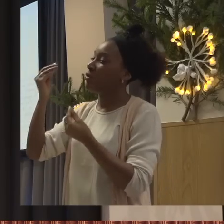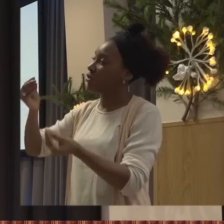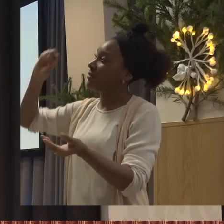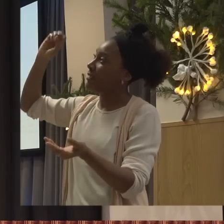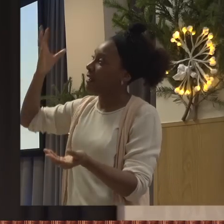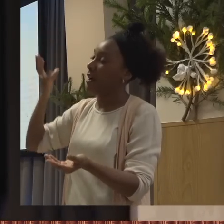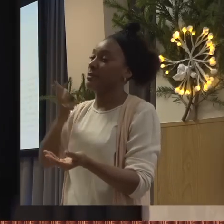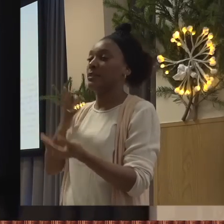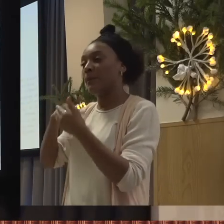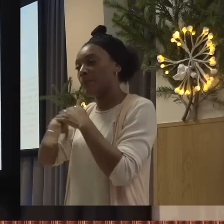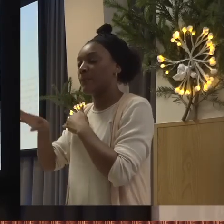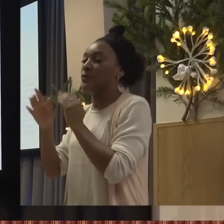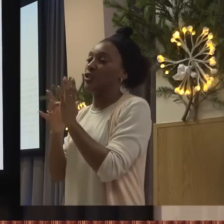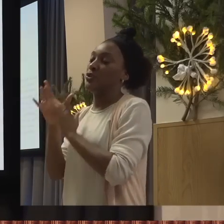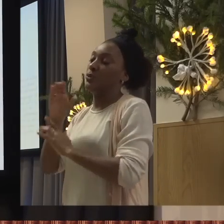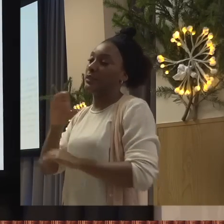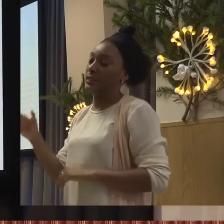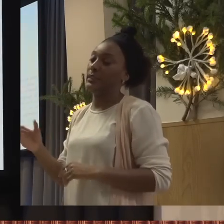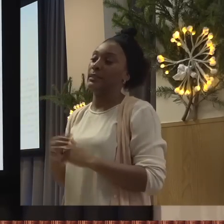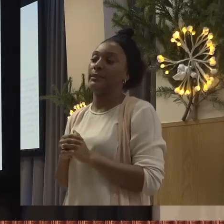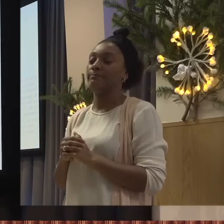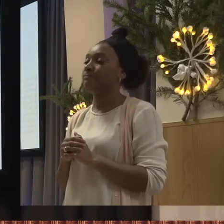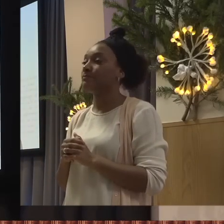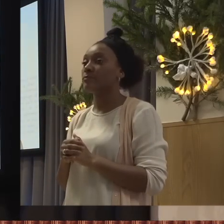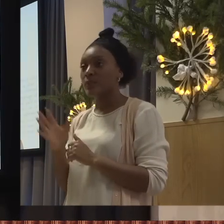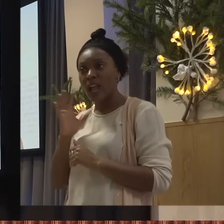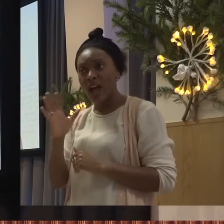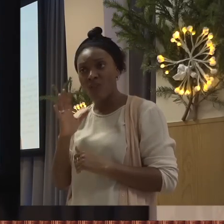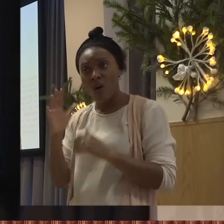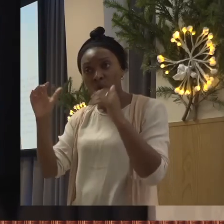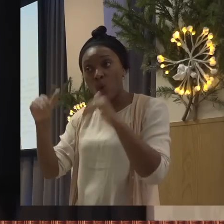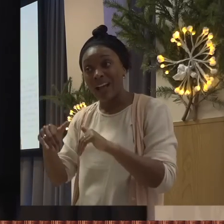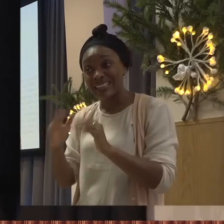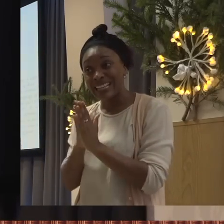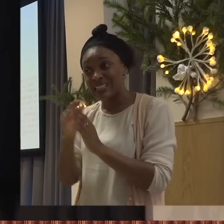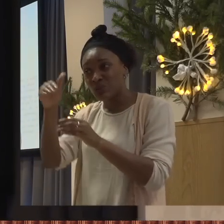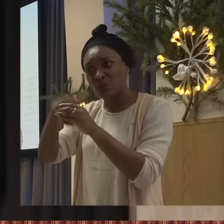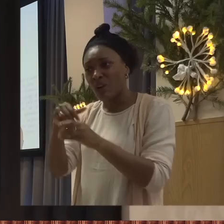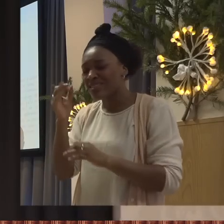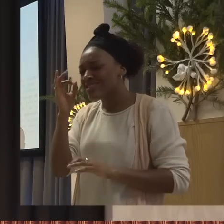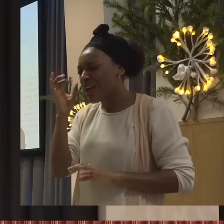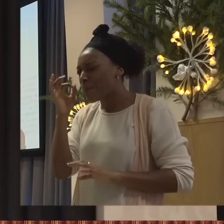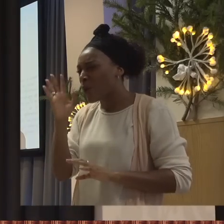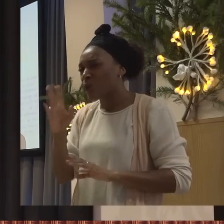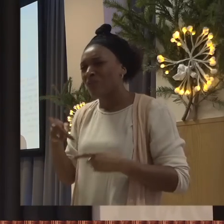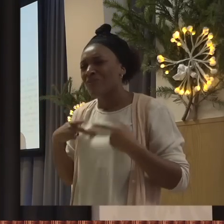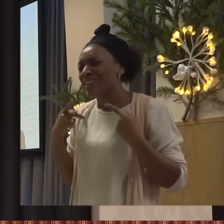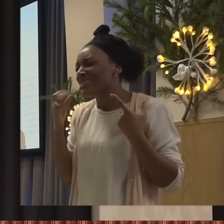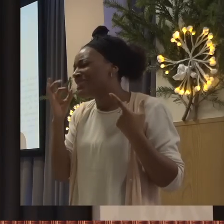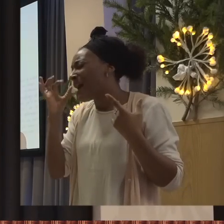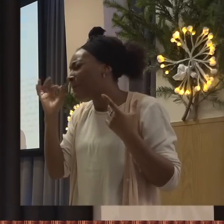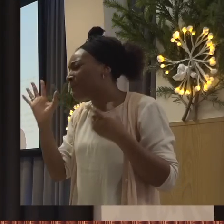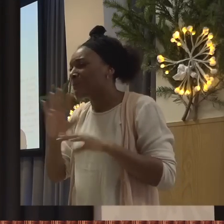Jésus-Christ. Une église où l'immoralité battait le plein, où les abus,